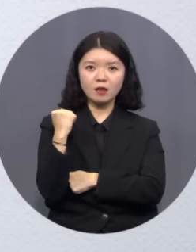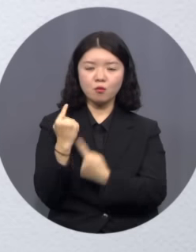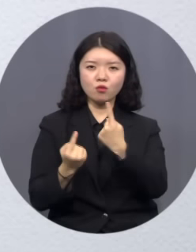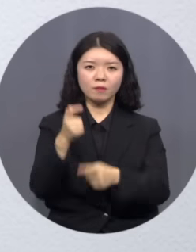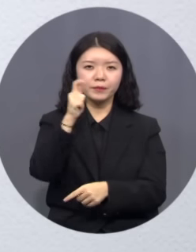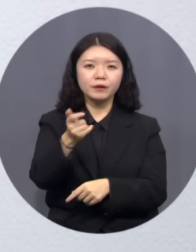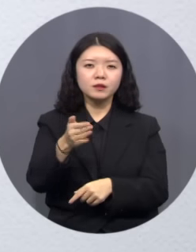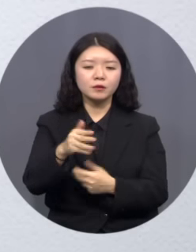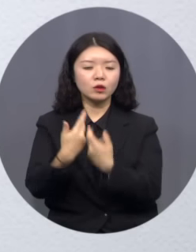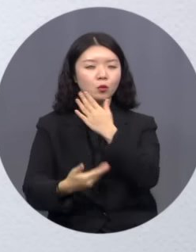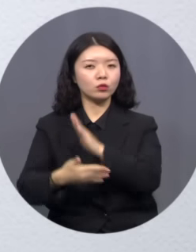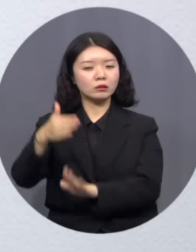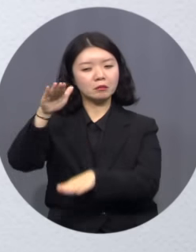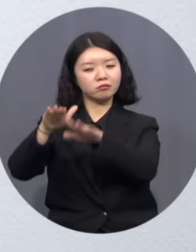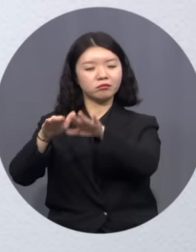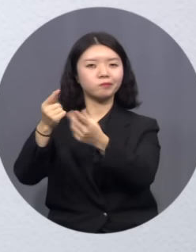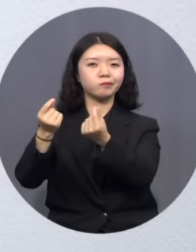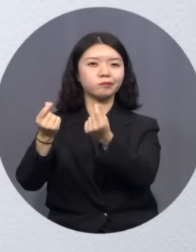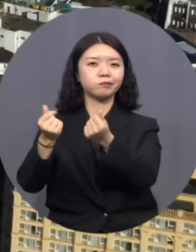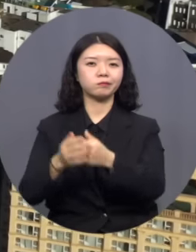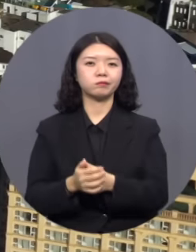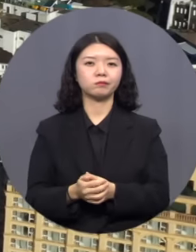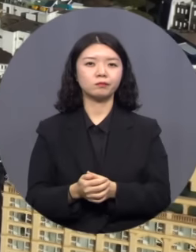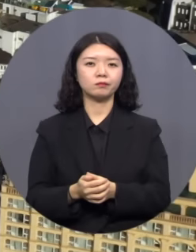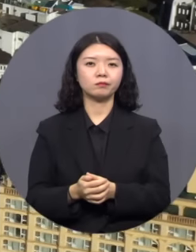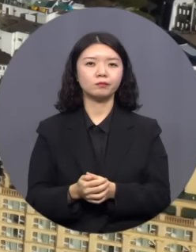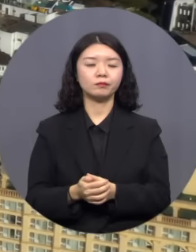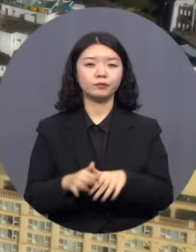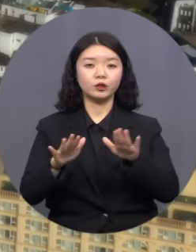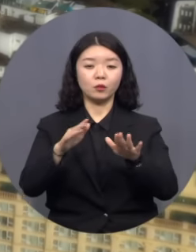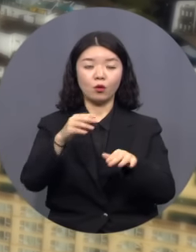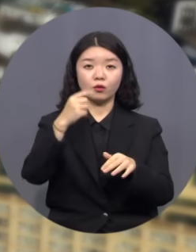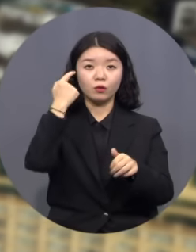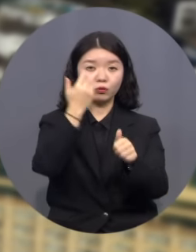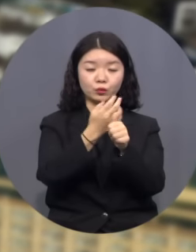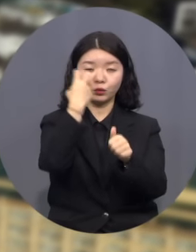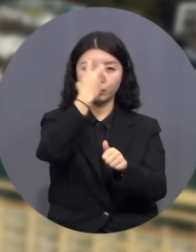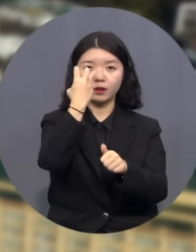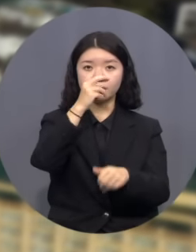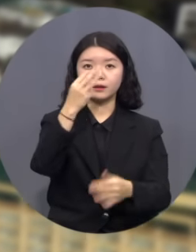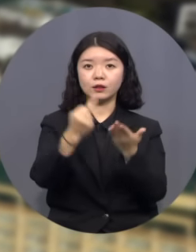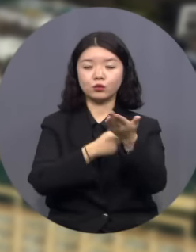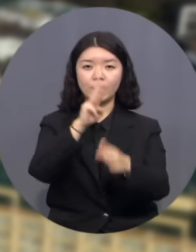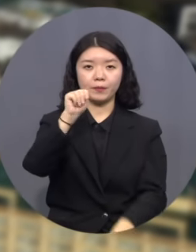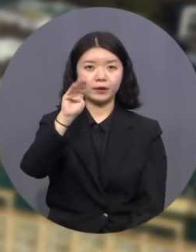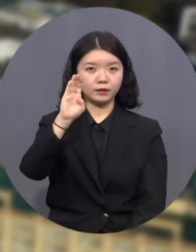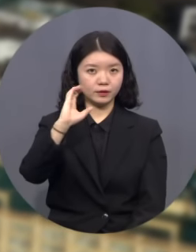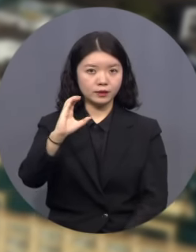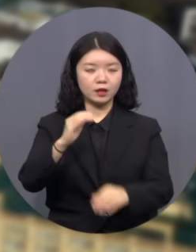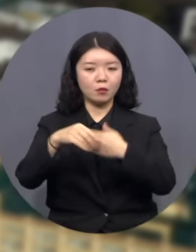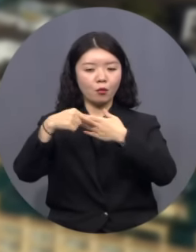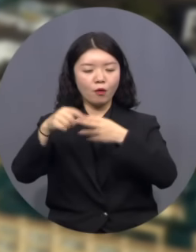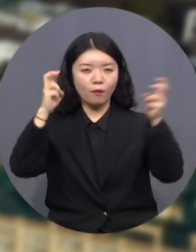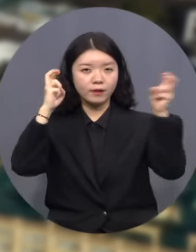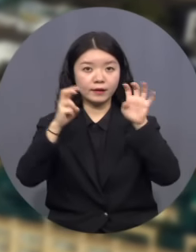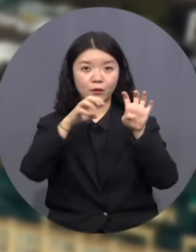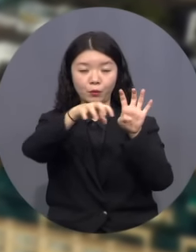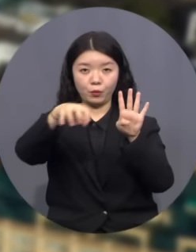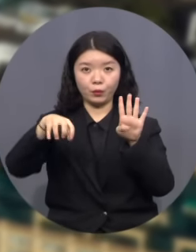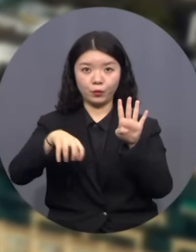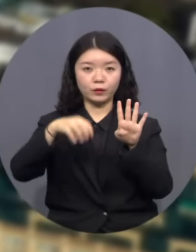서귀포시는 5차 범이 아니었습니다 이번 여론 조사는 제주 MBC 등 언론 4사가 코리아 리서치에